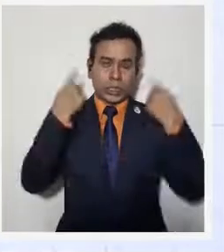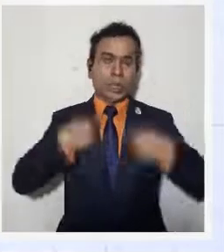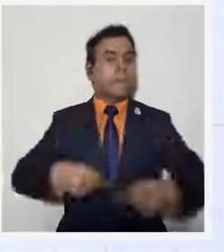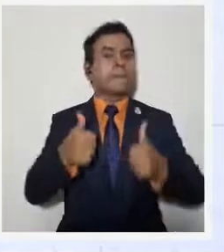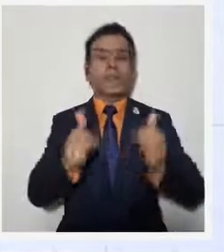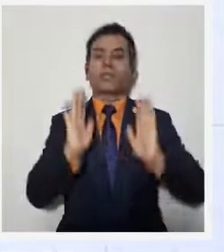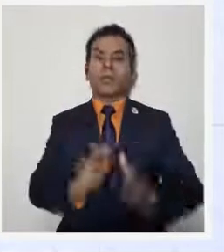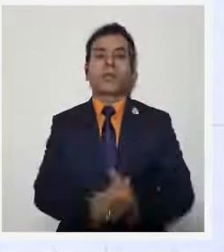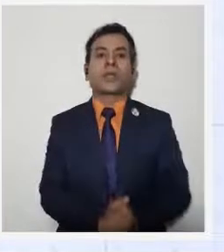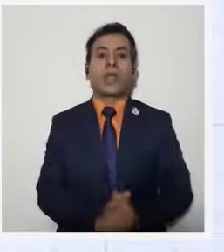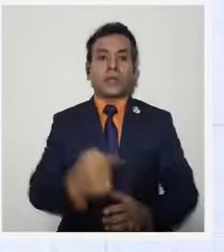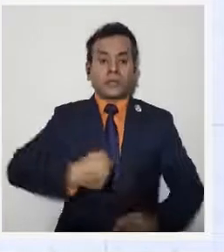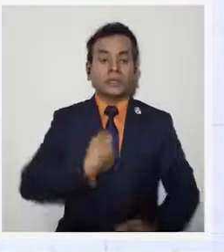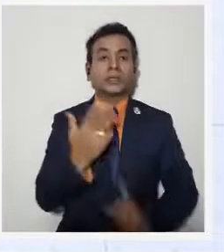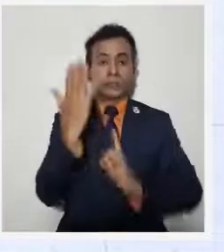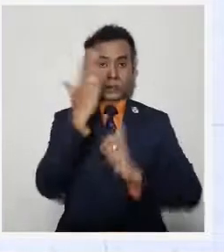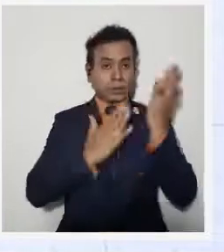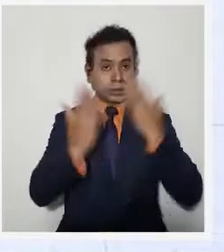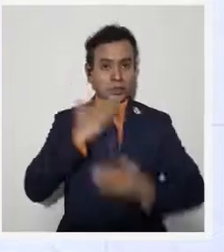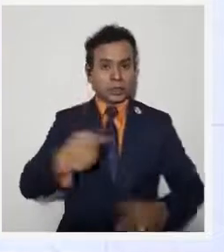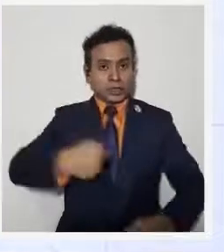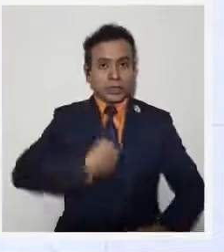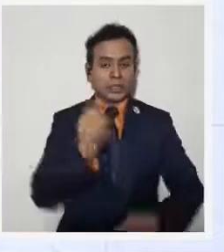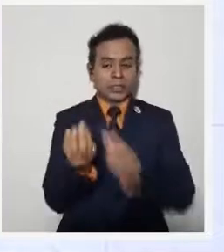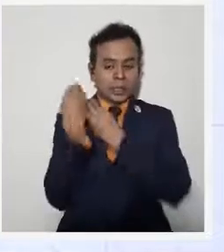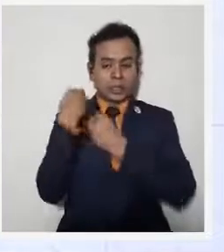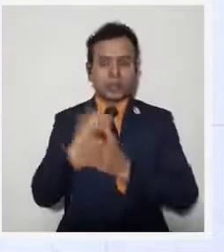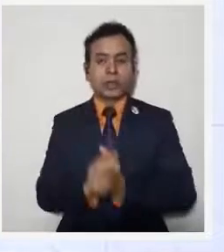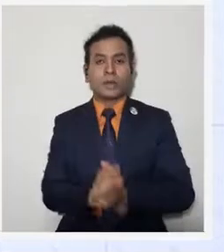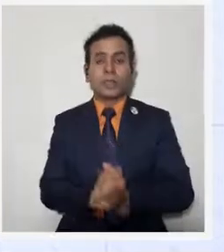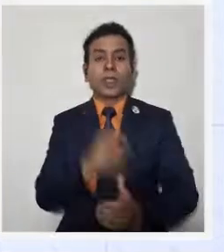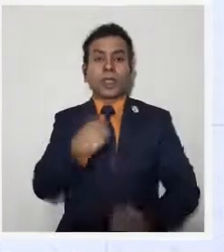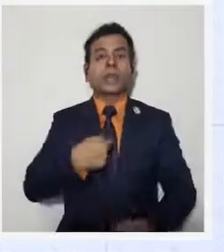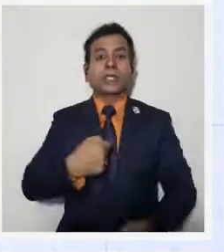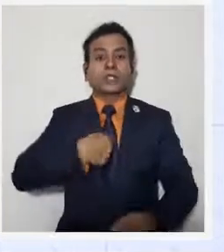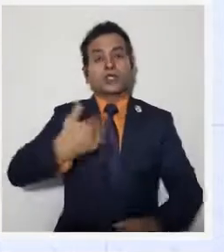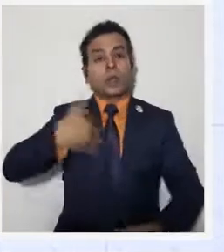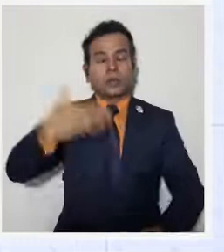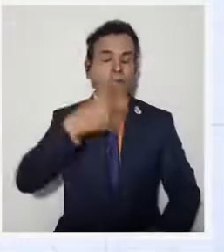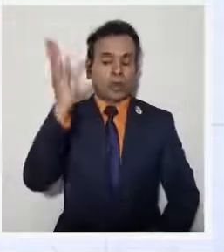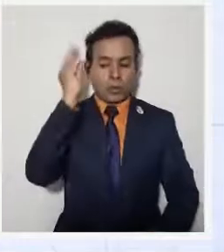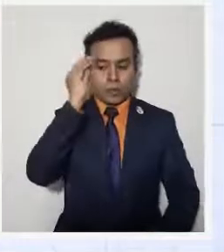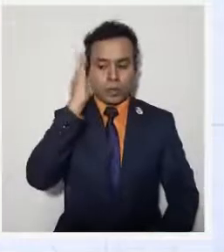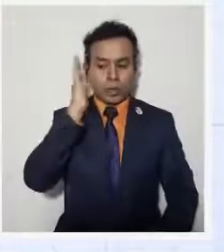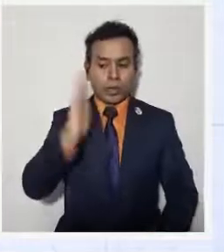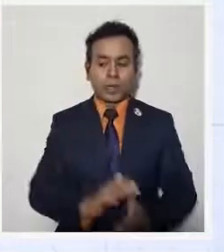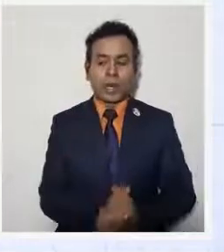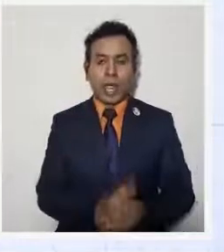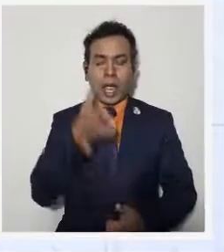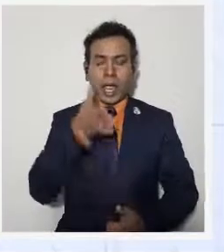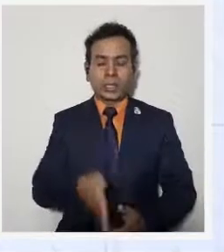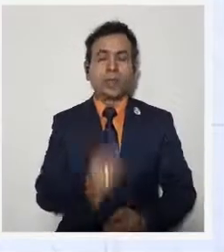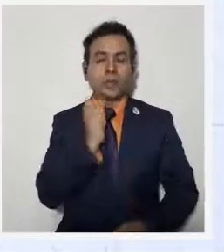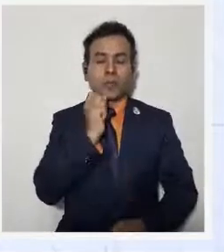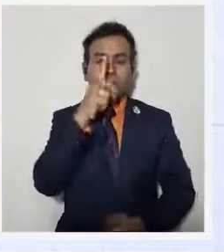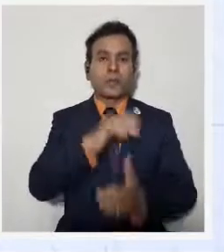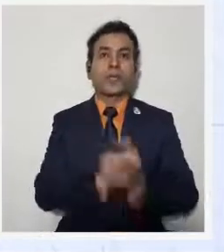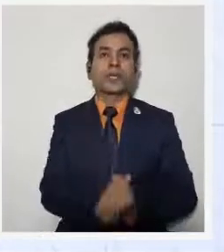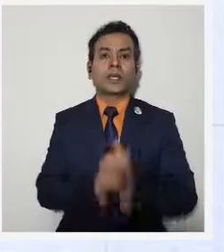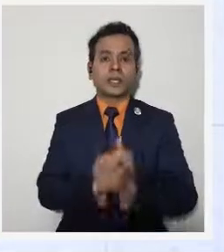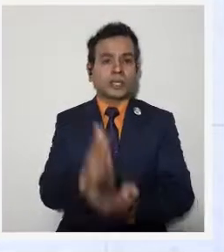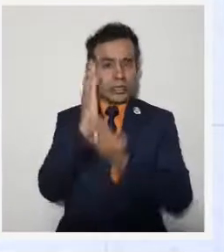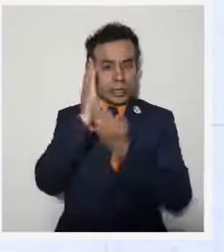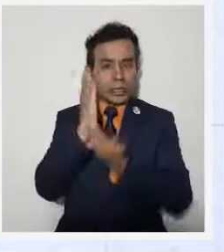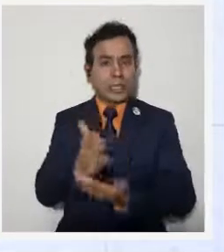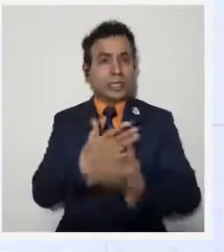স্বাস্থ্য নিয়মগুলো মেনে চলি, তাহলেই আমরা নিজেকে সুরক্ষিত রাখতে পারব। আমাদের সুরক্ষা আমাদের হাতে, এই কথাটি যেন আমরা